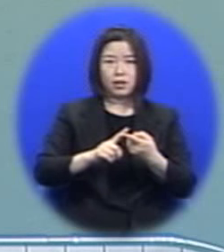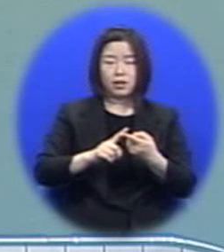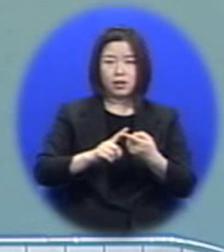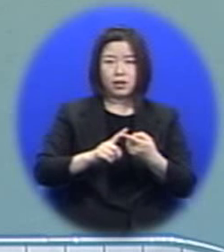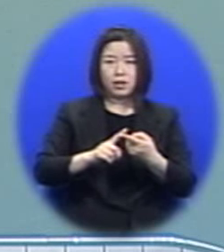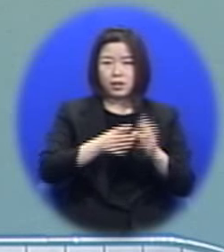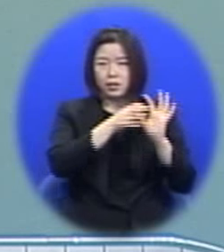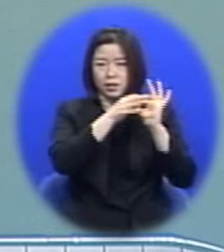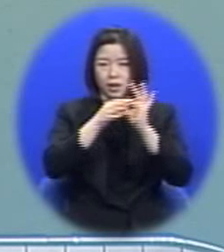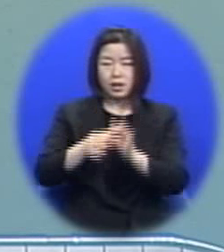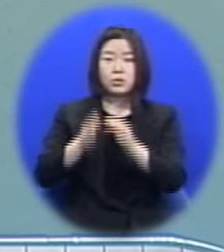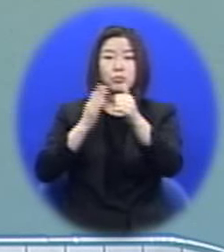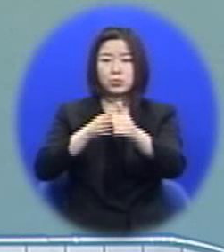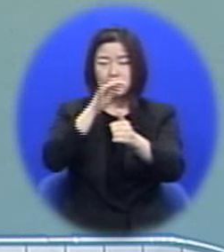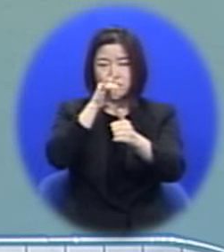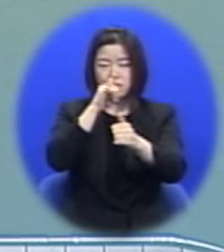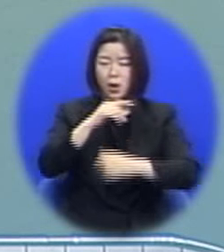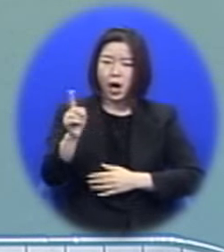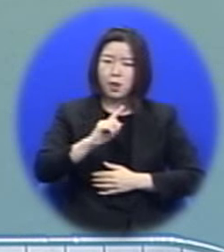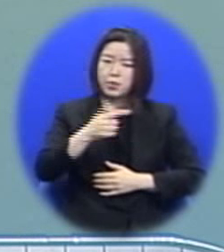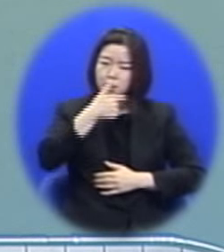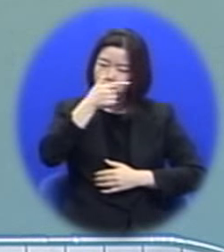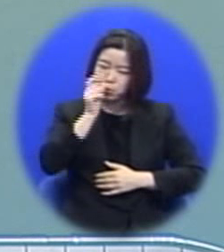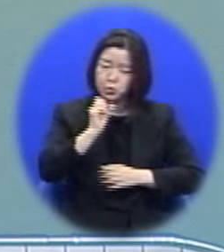아무리 미숙한 기도라도